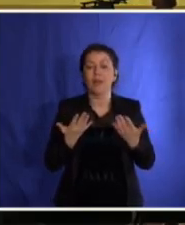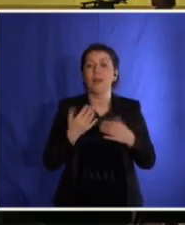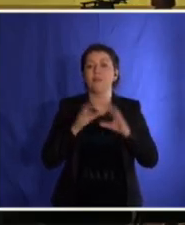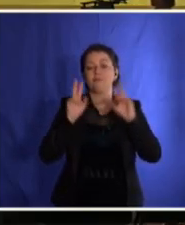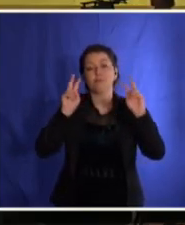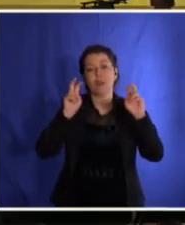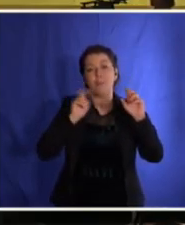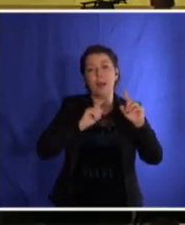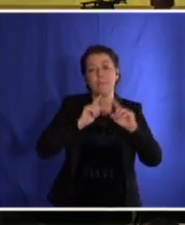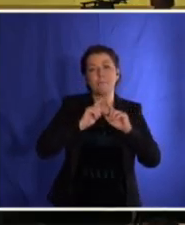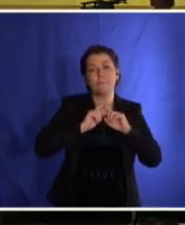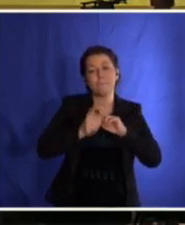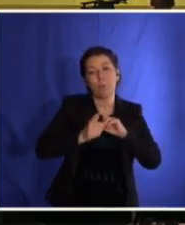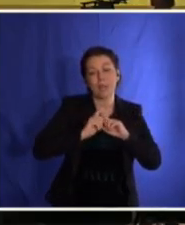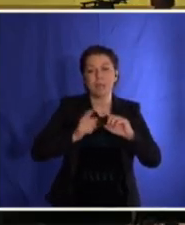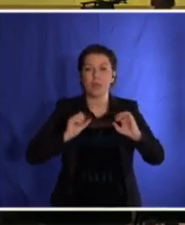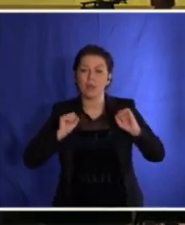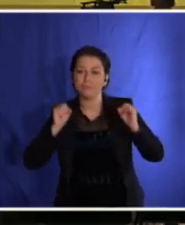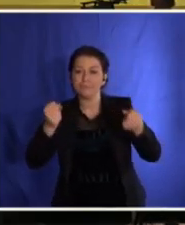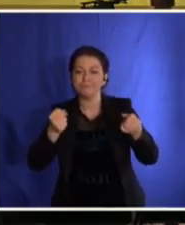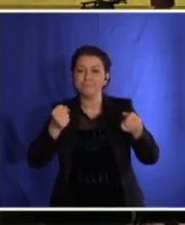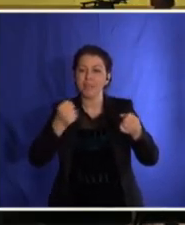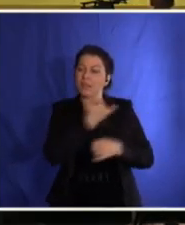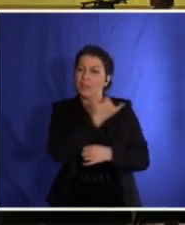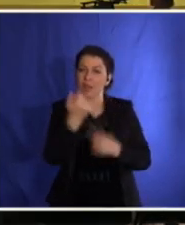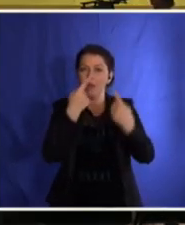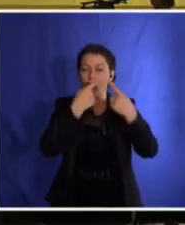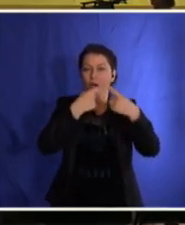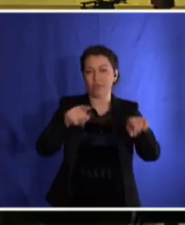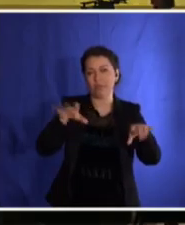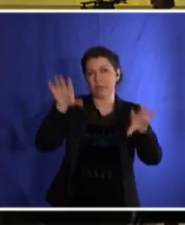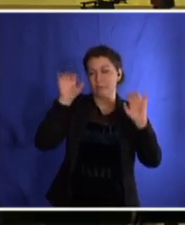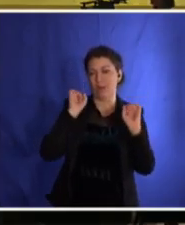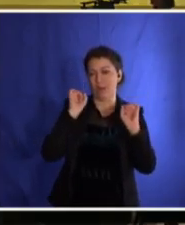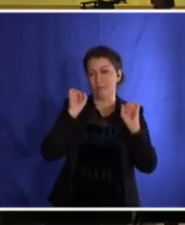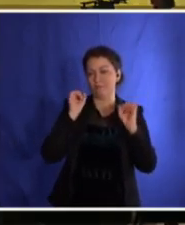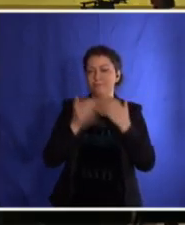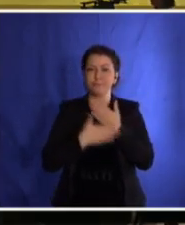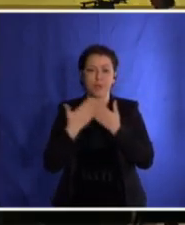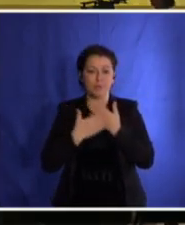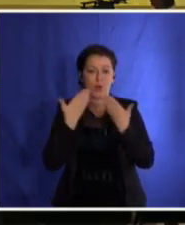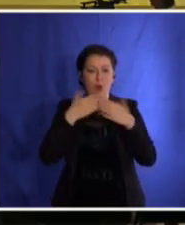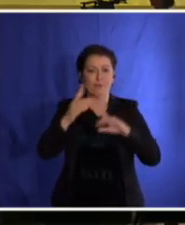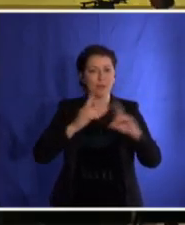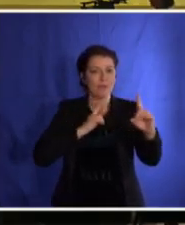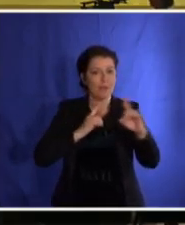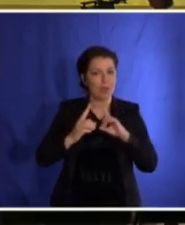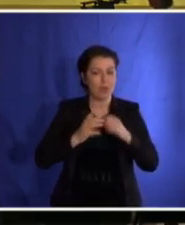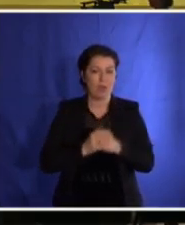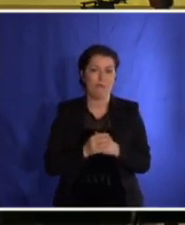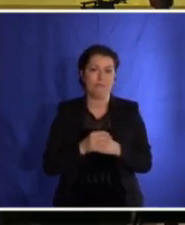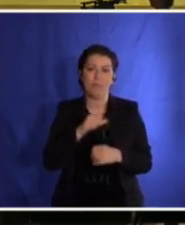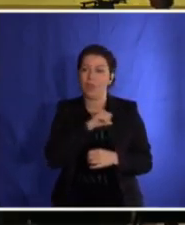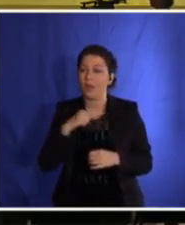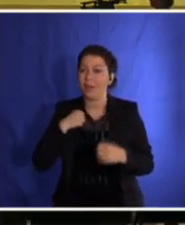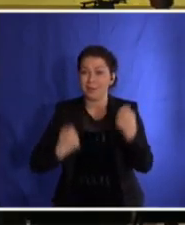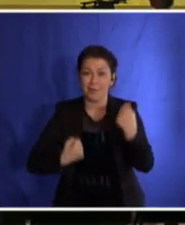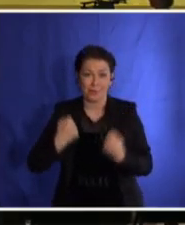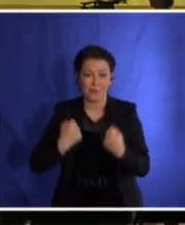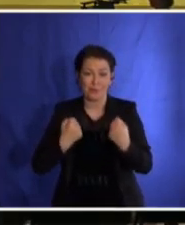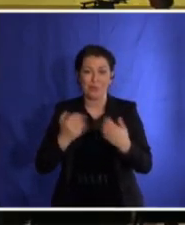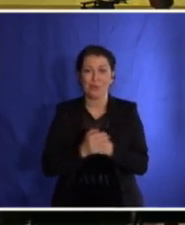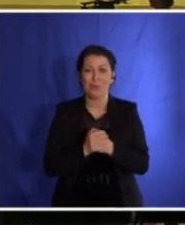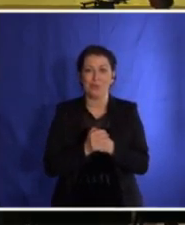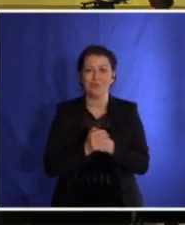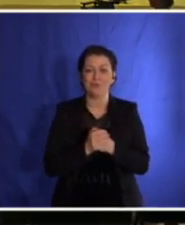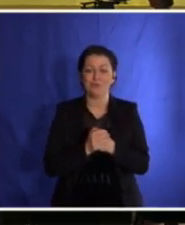verschiedene Angehensweisen. Das ist der öffentliche Verkehr, das ist der eigene Pkw, die eigene